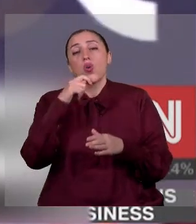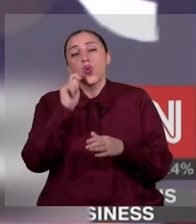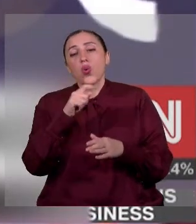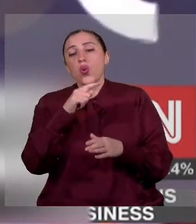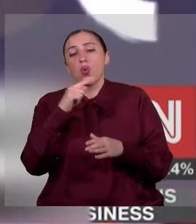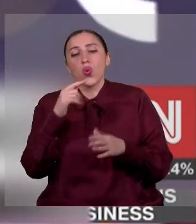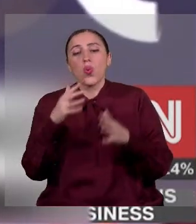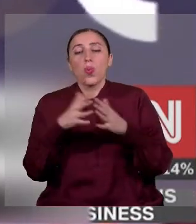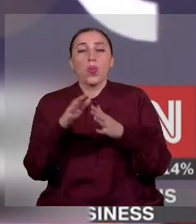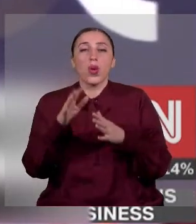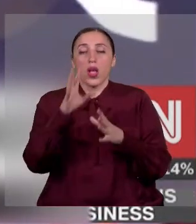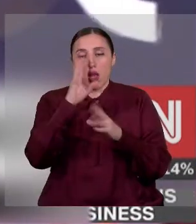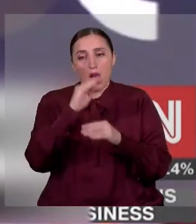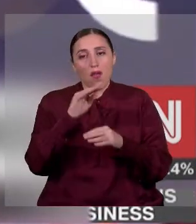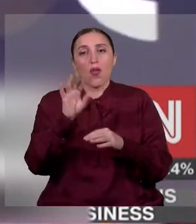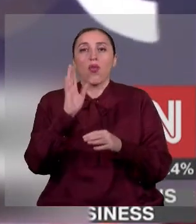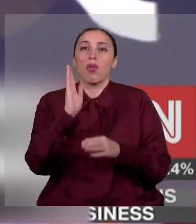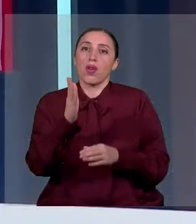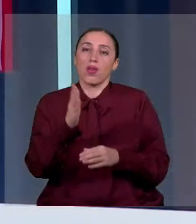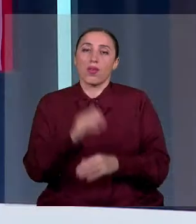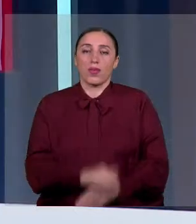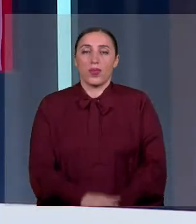ներխուժման հնարավորությանը։